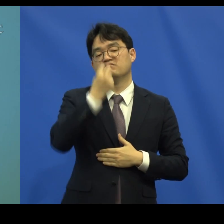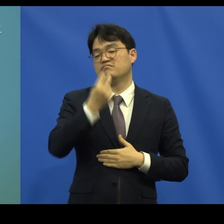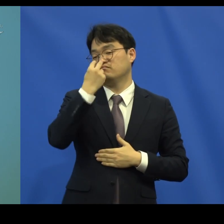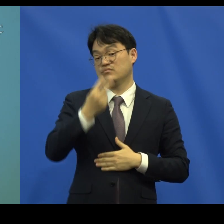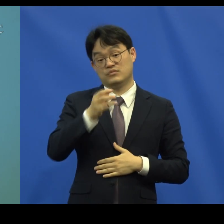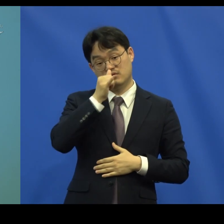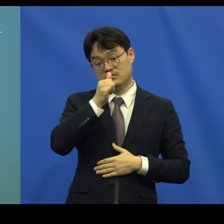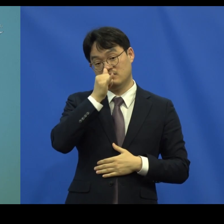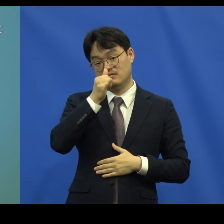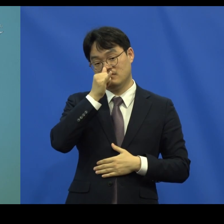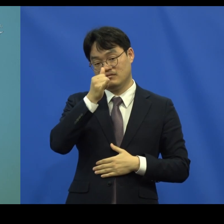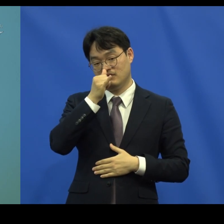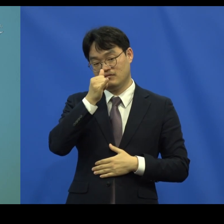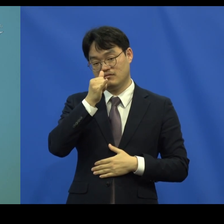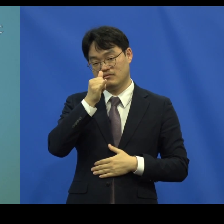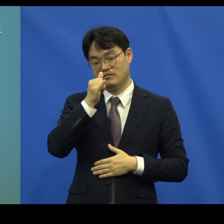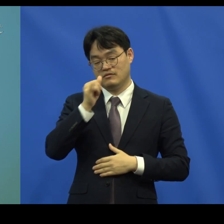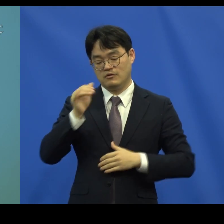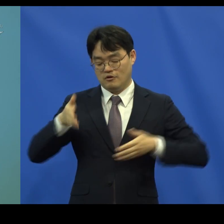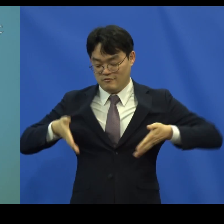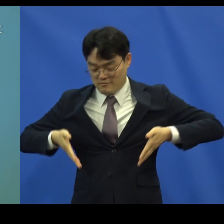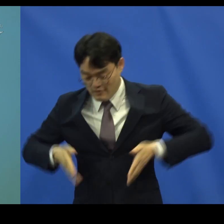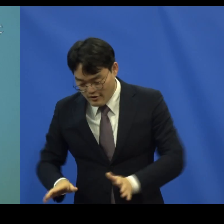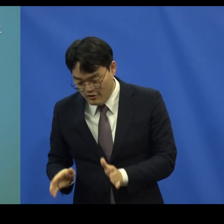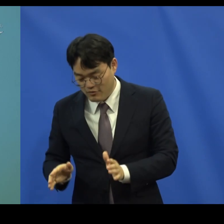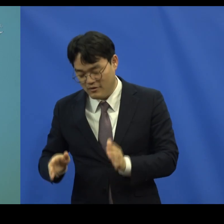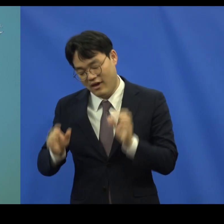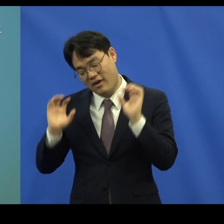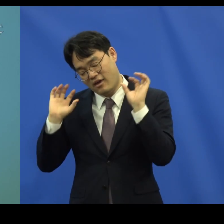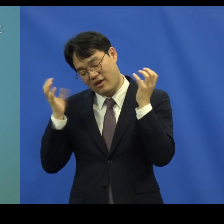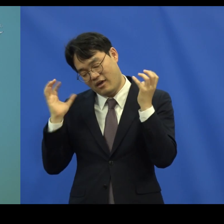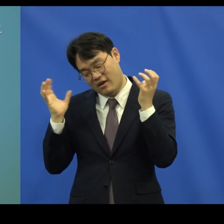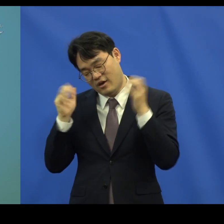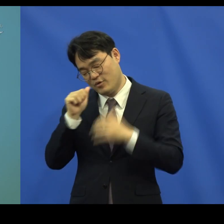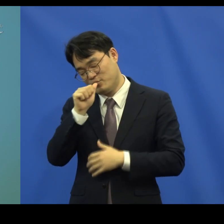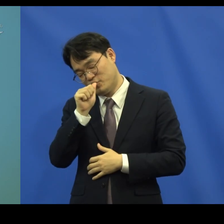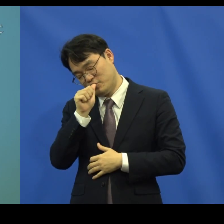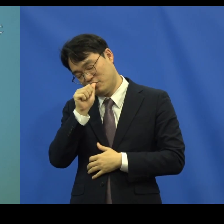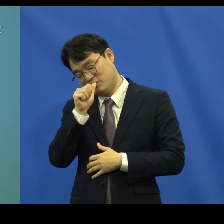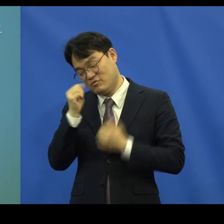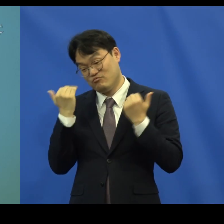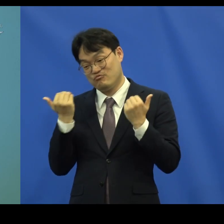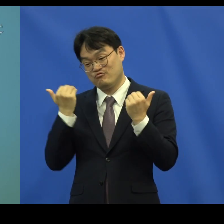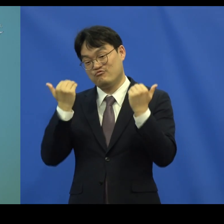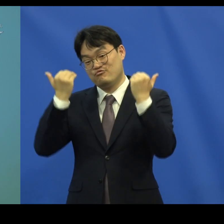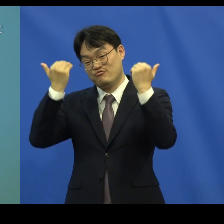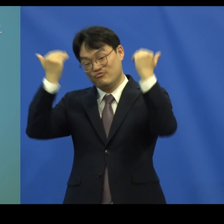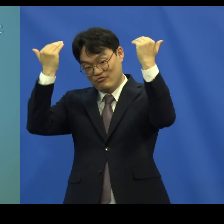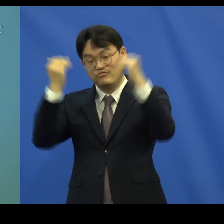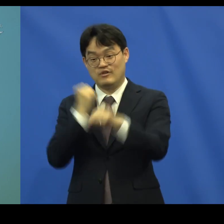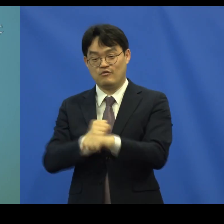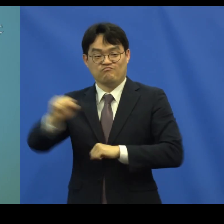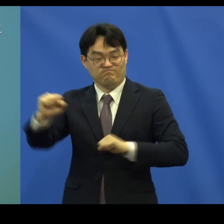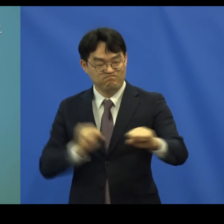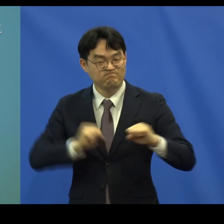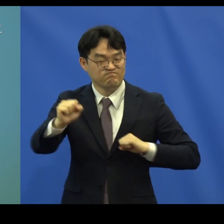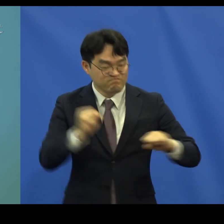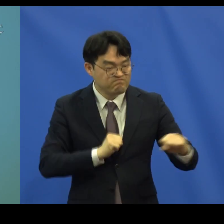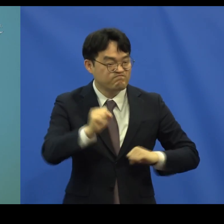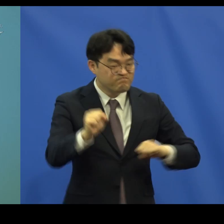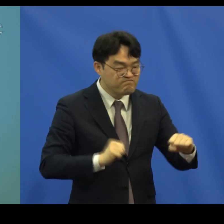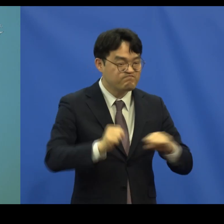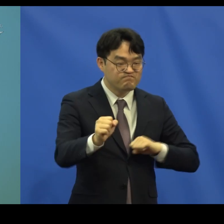생명에 약동하는 사도행전의 교회는 끊임없이 움직이죠. 예루살렘과 온 유대와